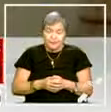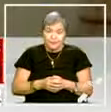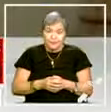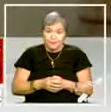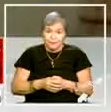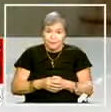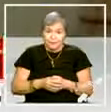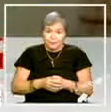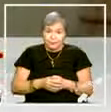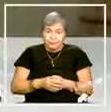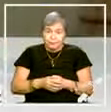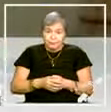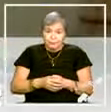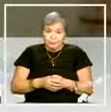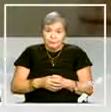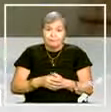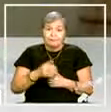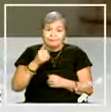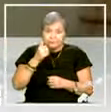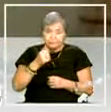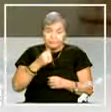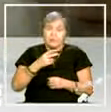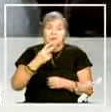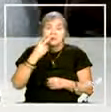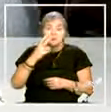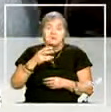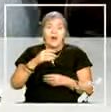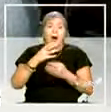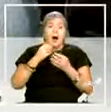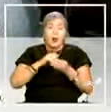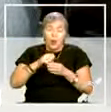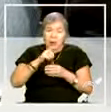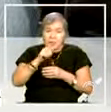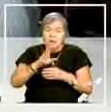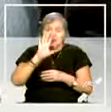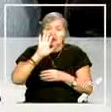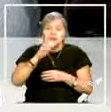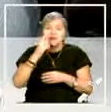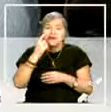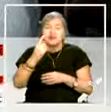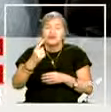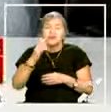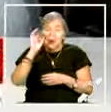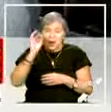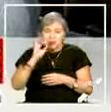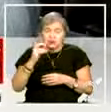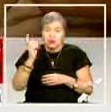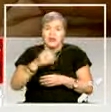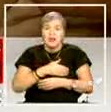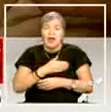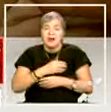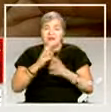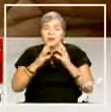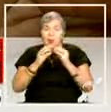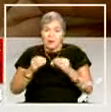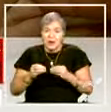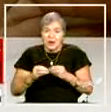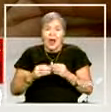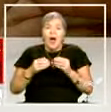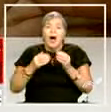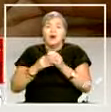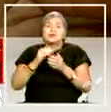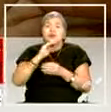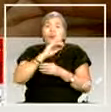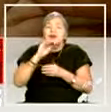Bună ziua, bun găsit tuturor! Așadar, potrivit rezultatelor, doar 51% dintre elevii români au putut atinge un nivel